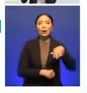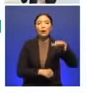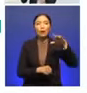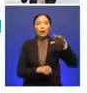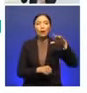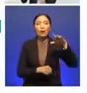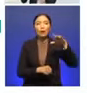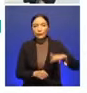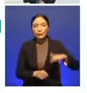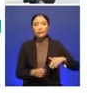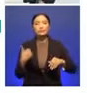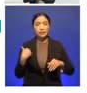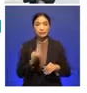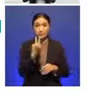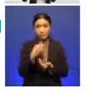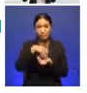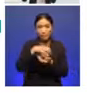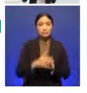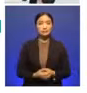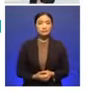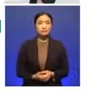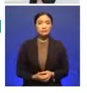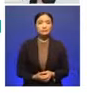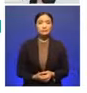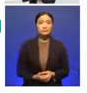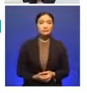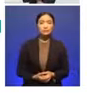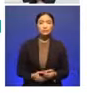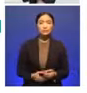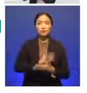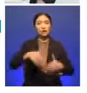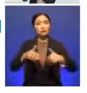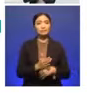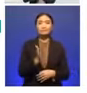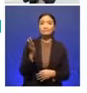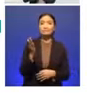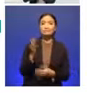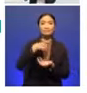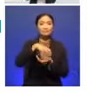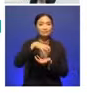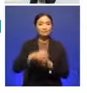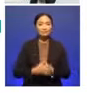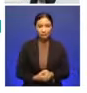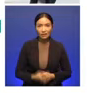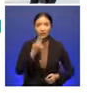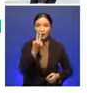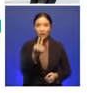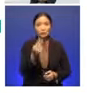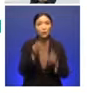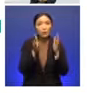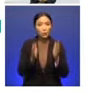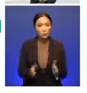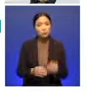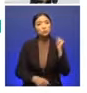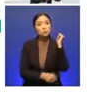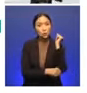ได้ชัดเพราะอย่างที่ผมนำเสนอกับพี่น้องประชาชนเมื่อสักครู่ก็คือว่าเราจะเห็นว่าคนที่